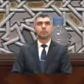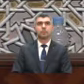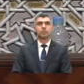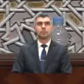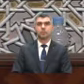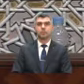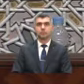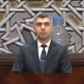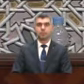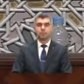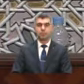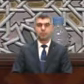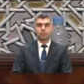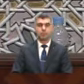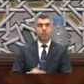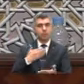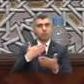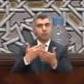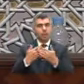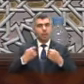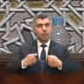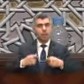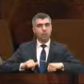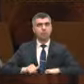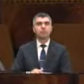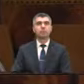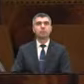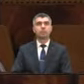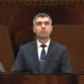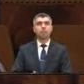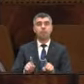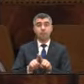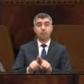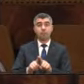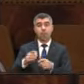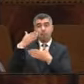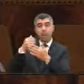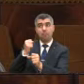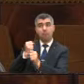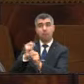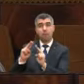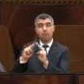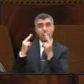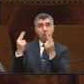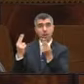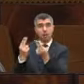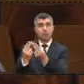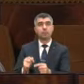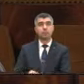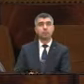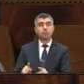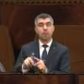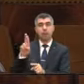السيدة النائبة المحترمة. شكرا سيدة الرئيسة. سيدة الوزيرة، بعد استبشار الجالية المغربية المقيمة في ديار المهجر